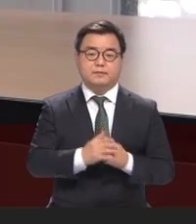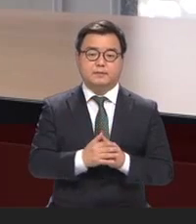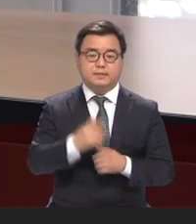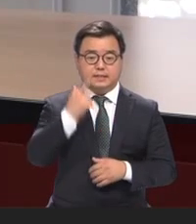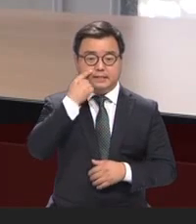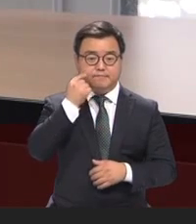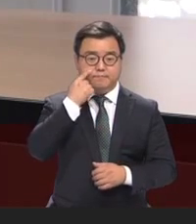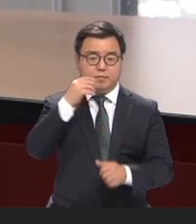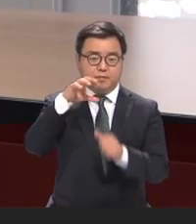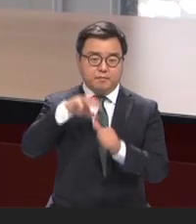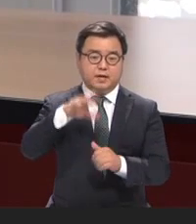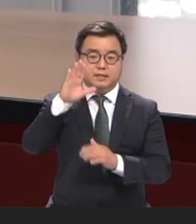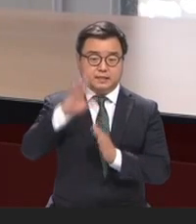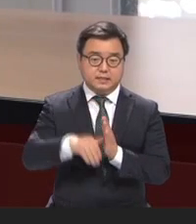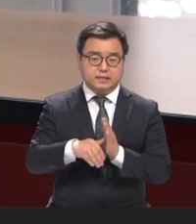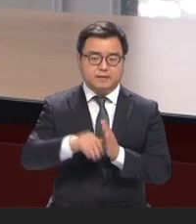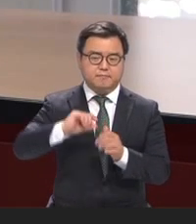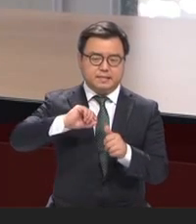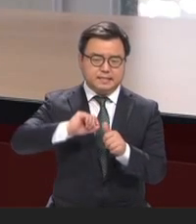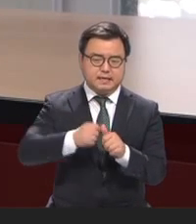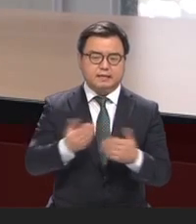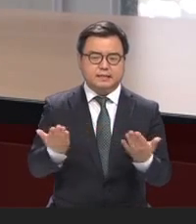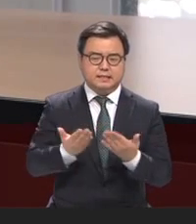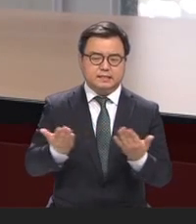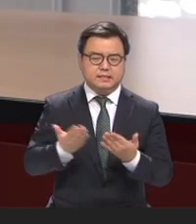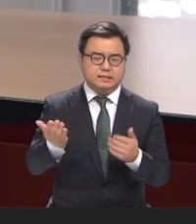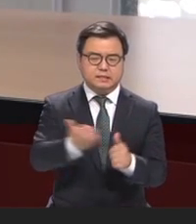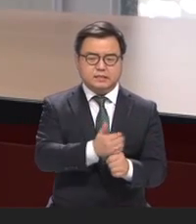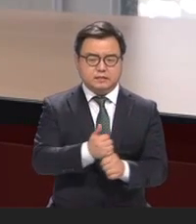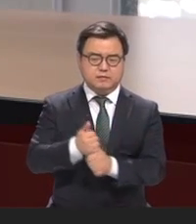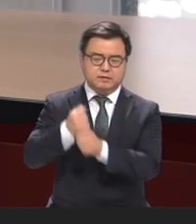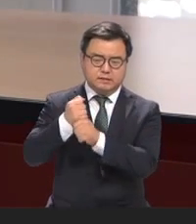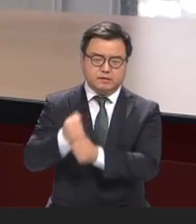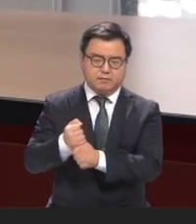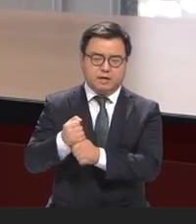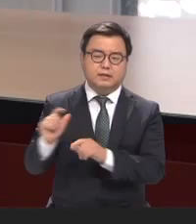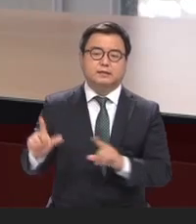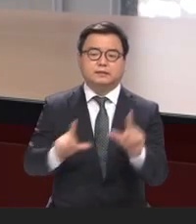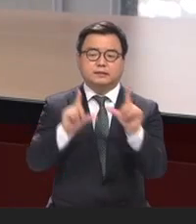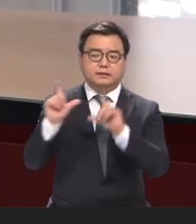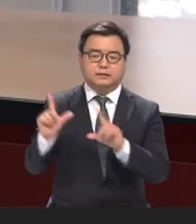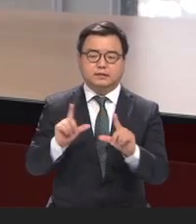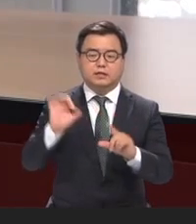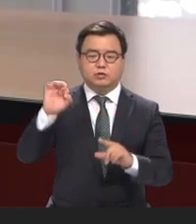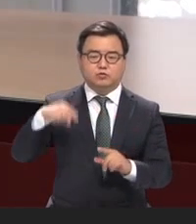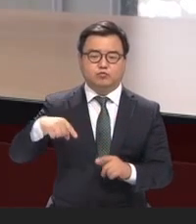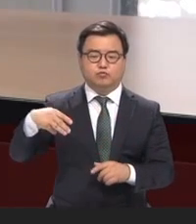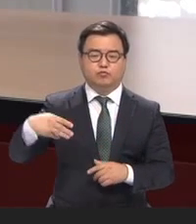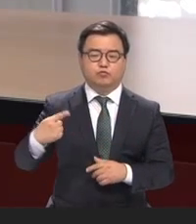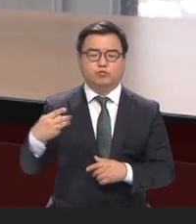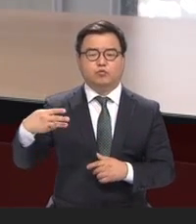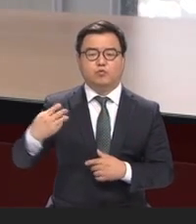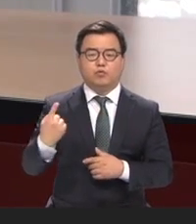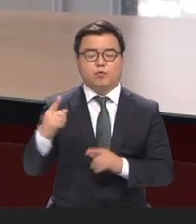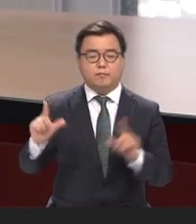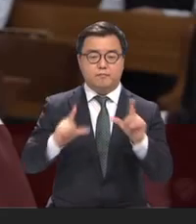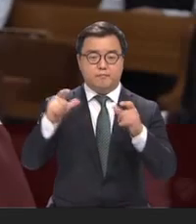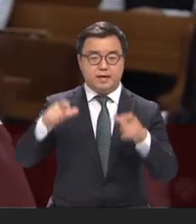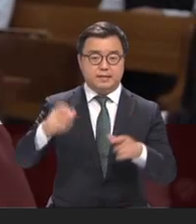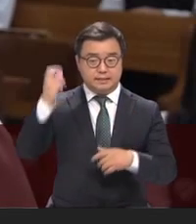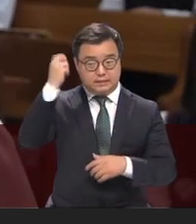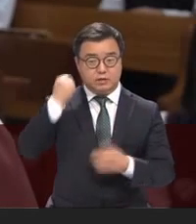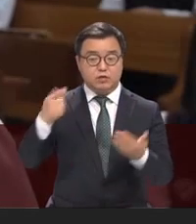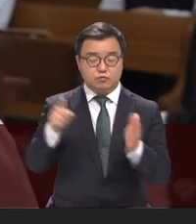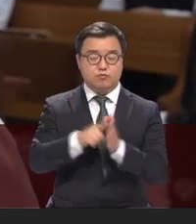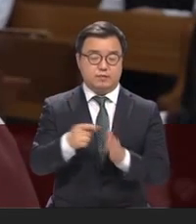일제강점기 시대 때 강제징용된 분들이 사는 우토로 마을을 기억하자는 의미에서 달고 다니는 배지입니다.